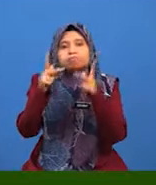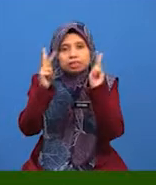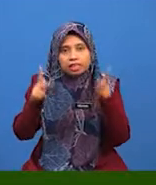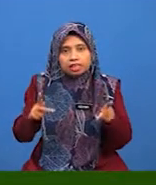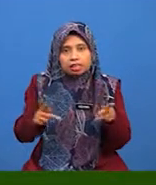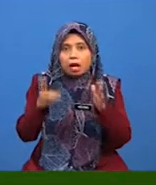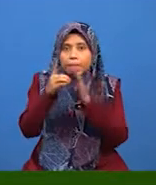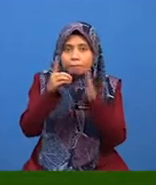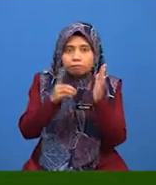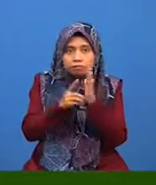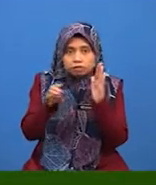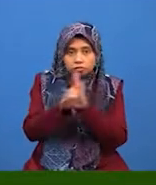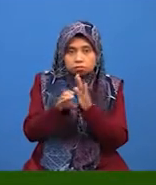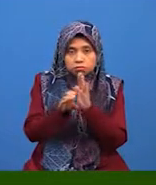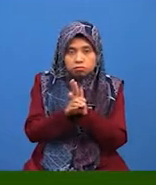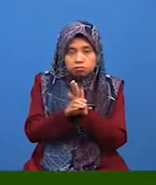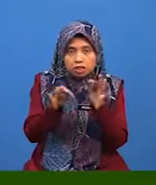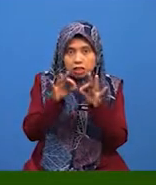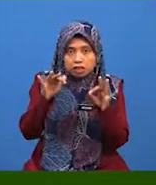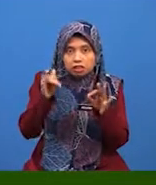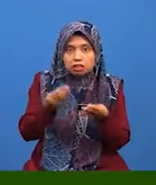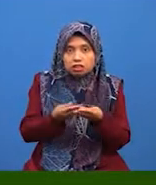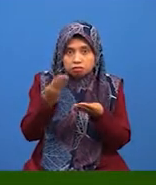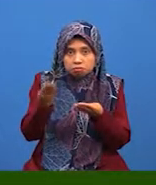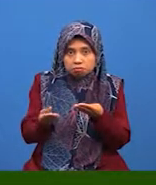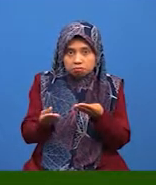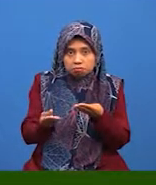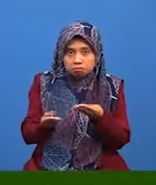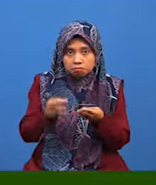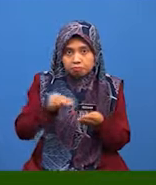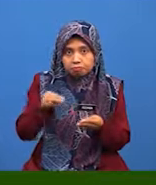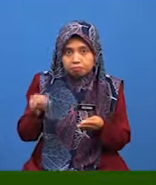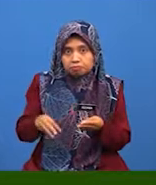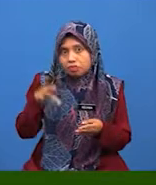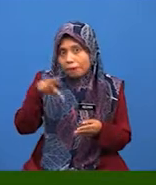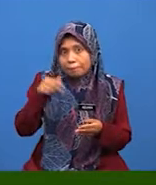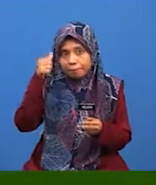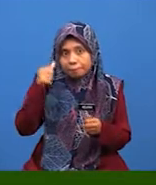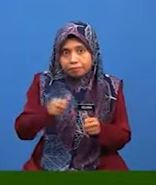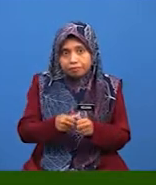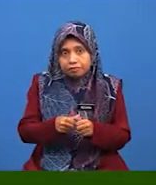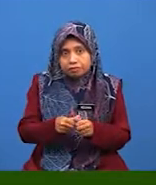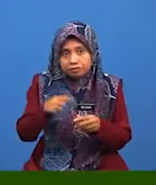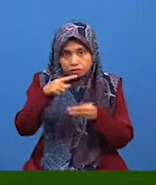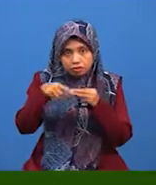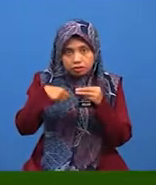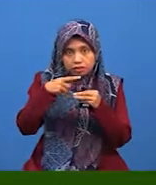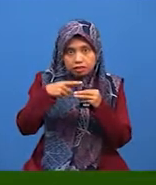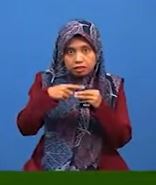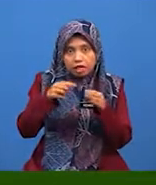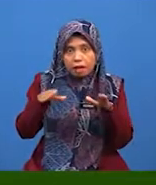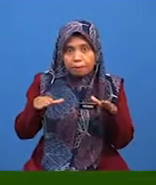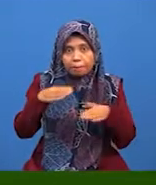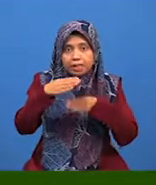Berdasarkan contoh-contoh ayat yang diberi, murid-murid pasti ingat tentang